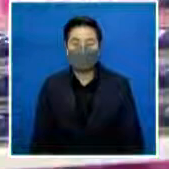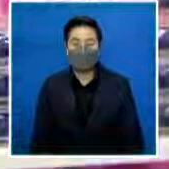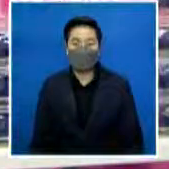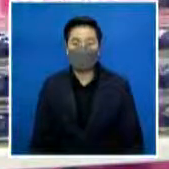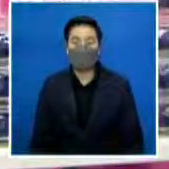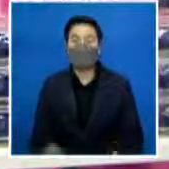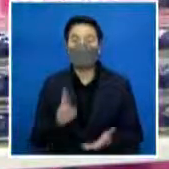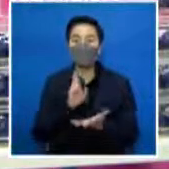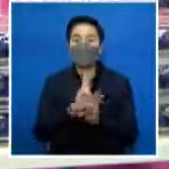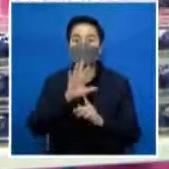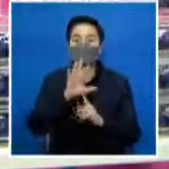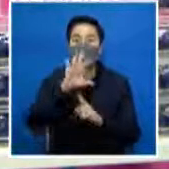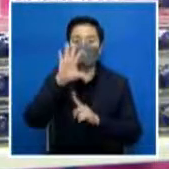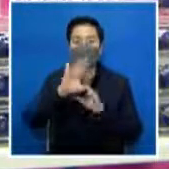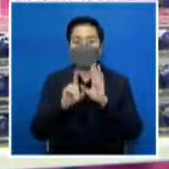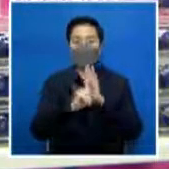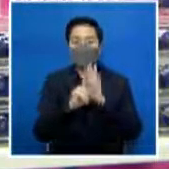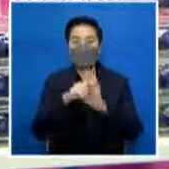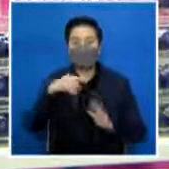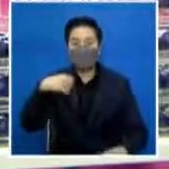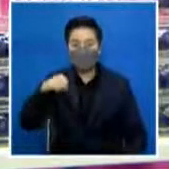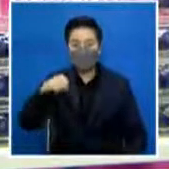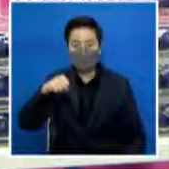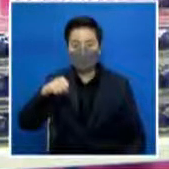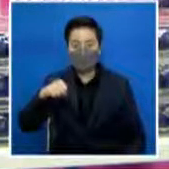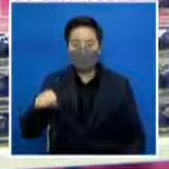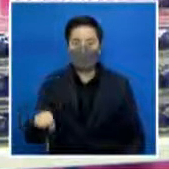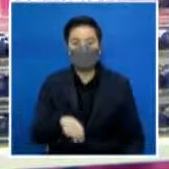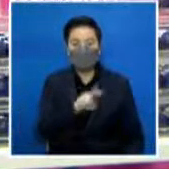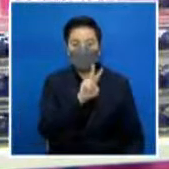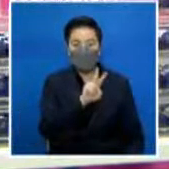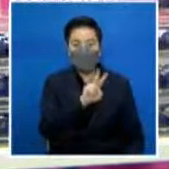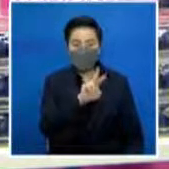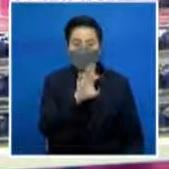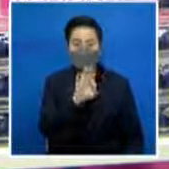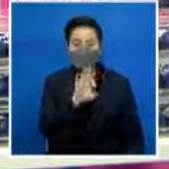อันดับที่5หมุนครั้งที่10เลขที่ออก